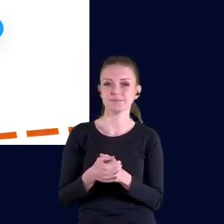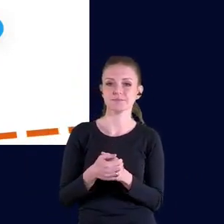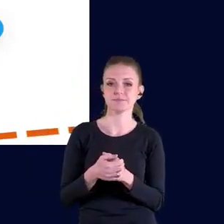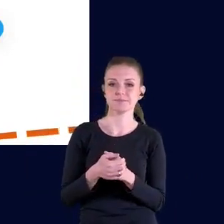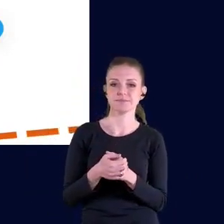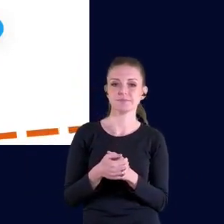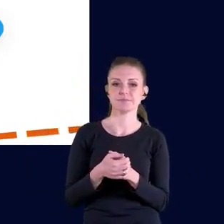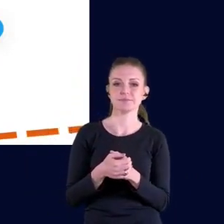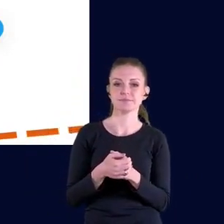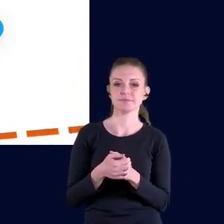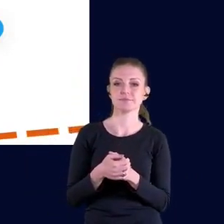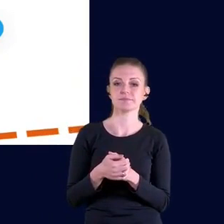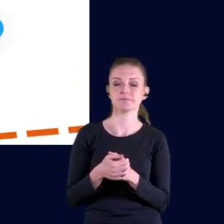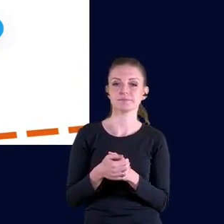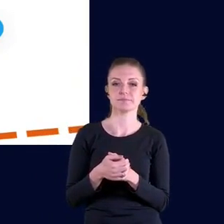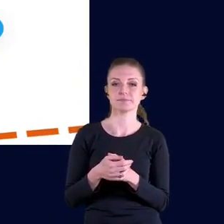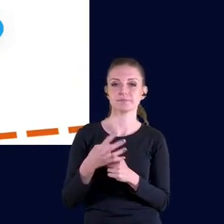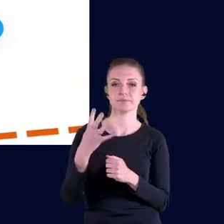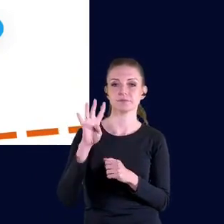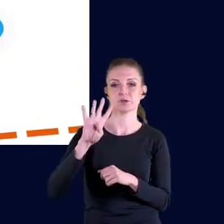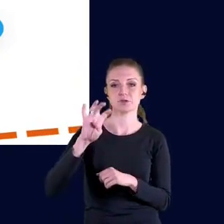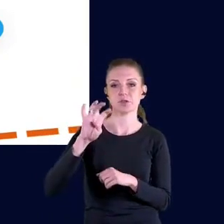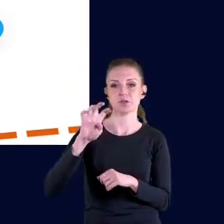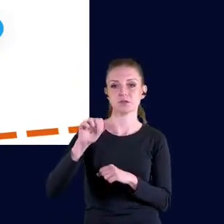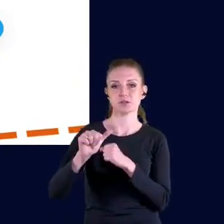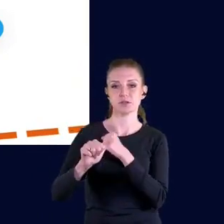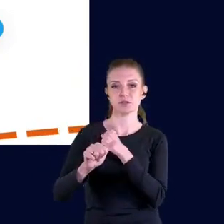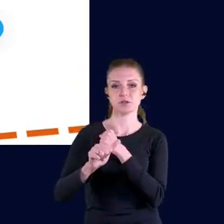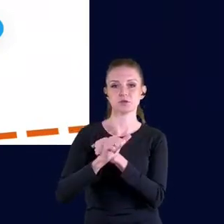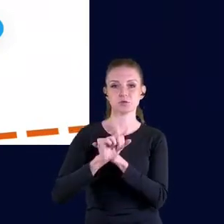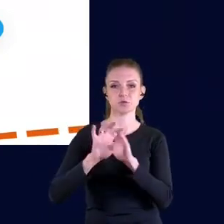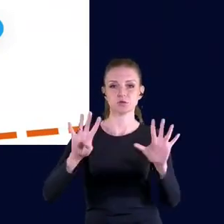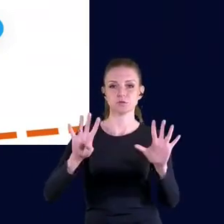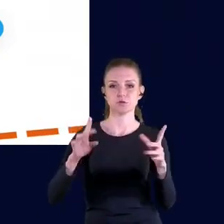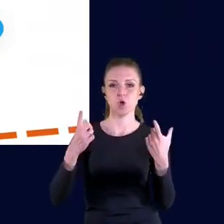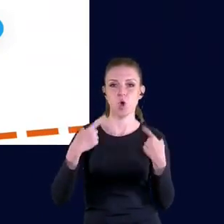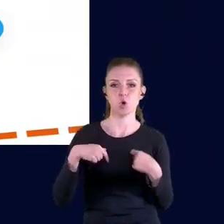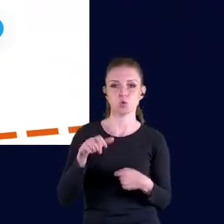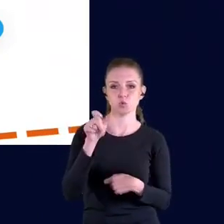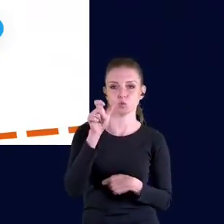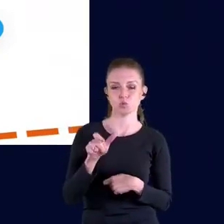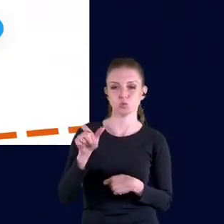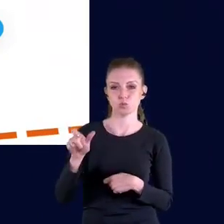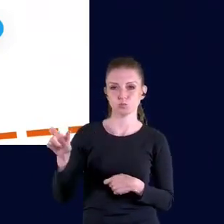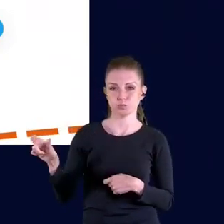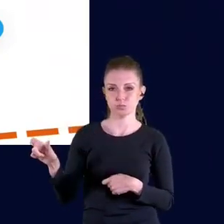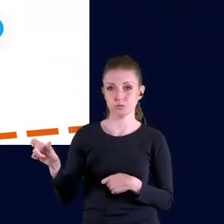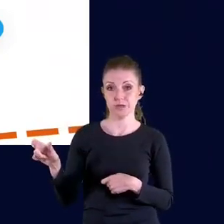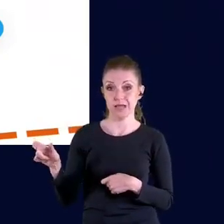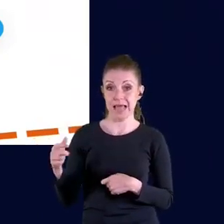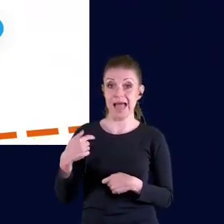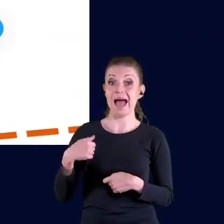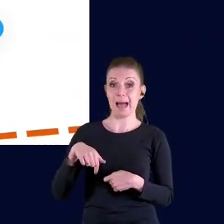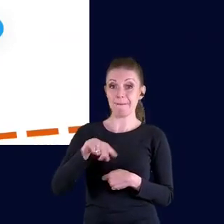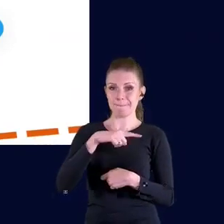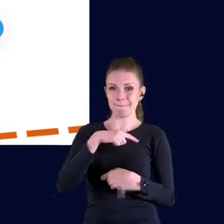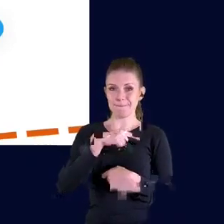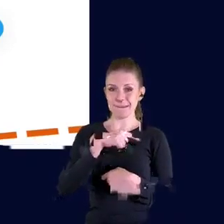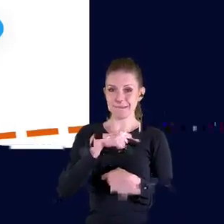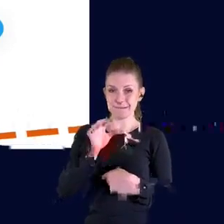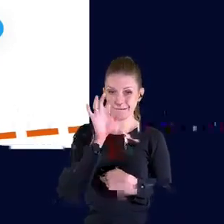naszego konta to 469 osób a profili które my obserwujemy szkole